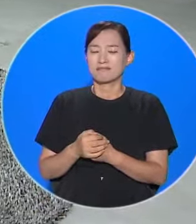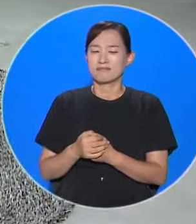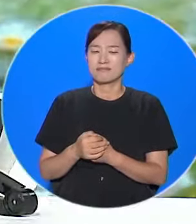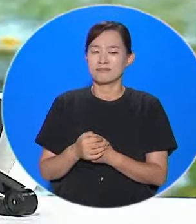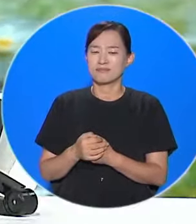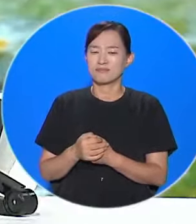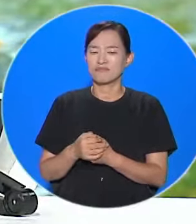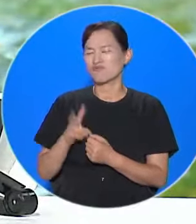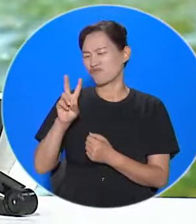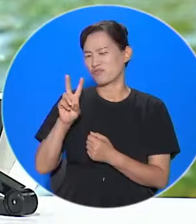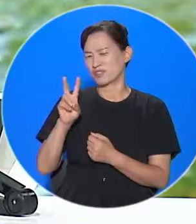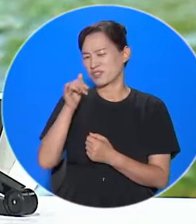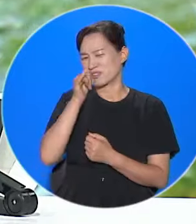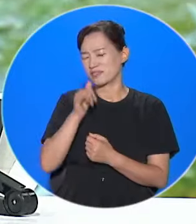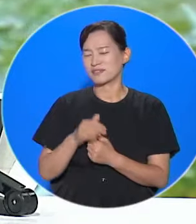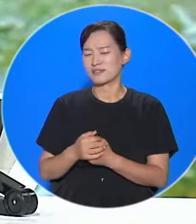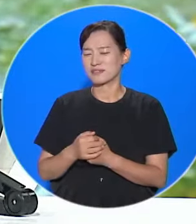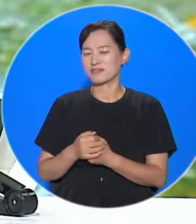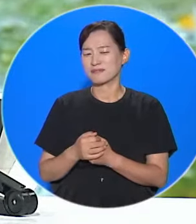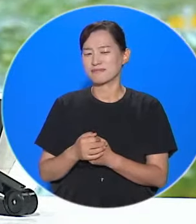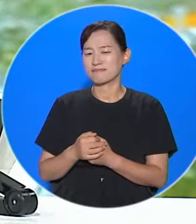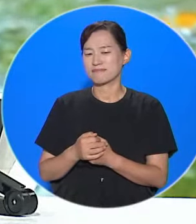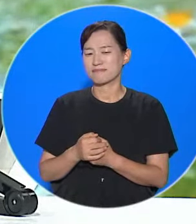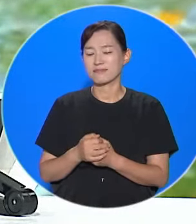두 가지예요. 네.